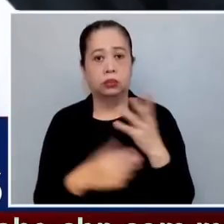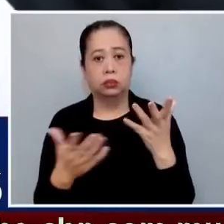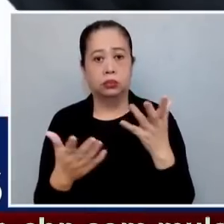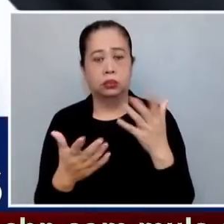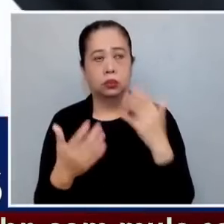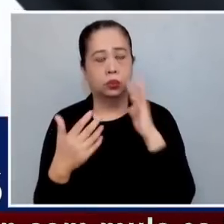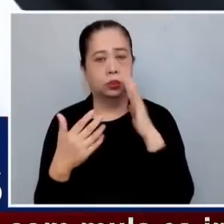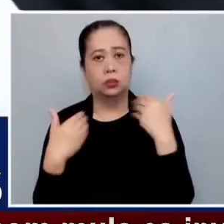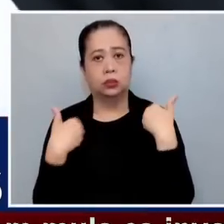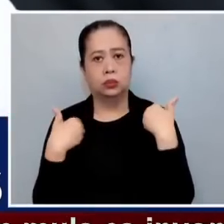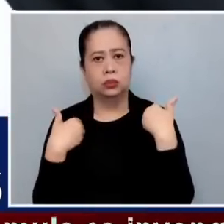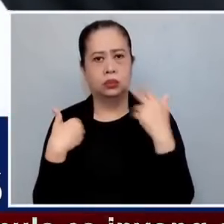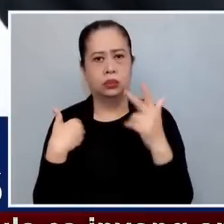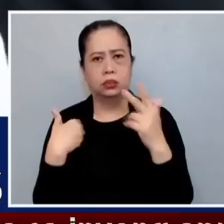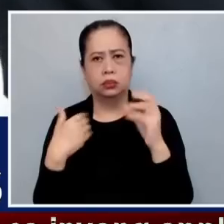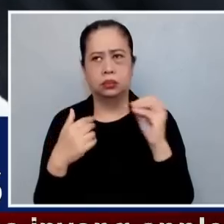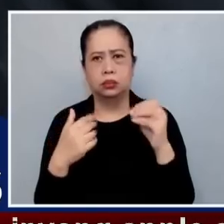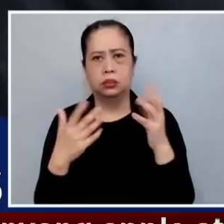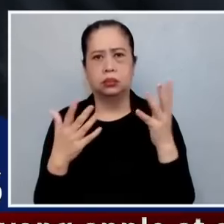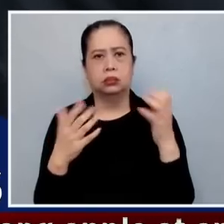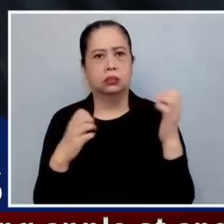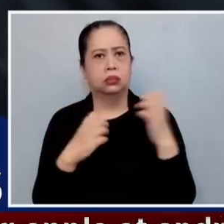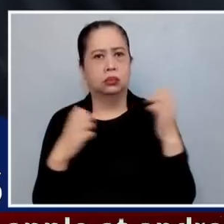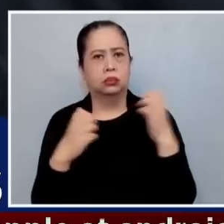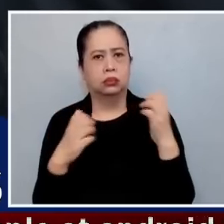magkakaroon po, we're expecting a